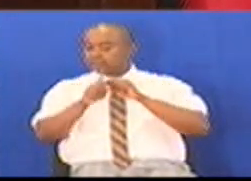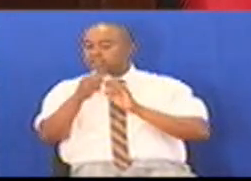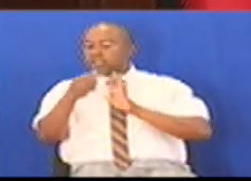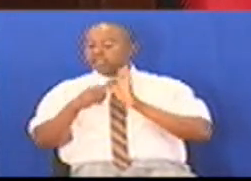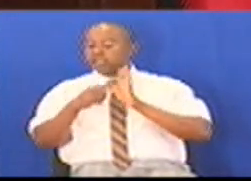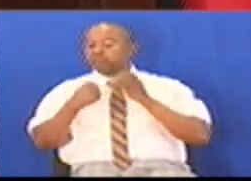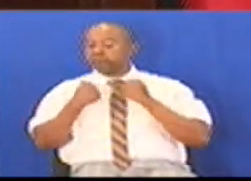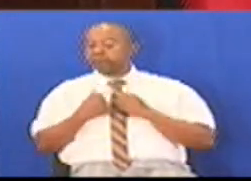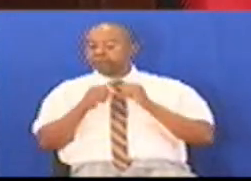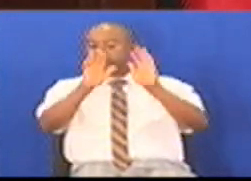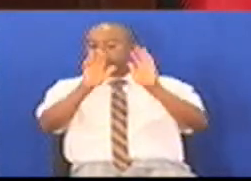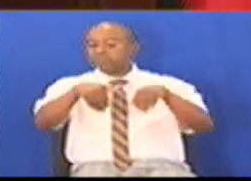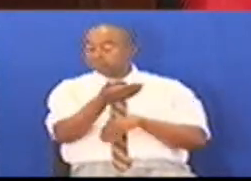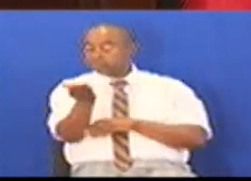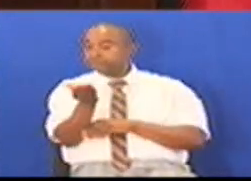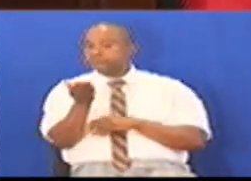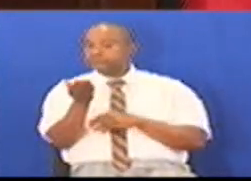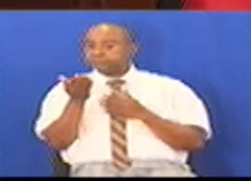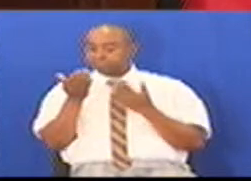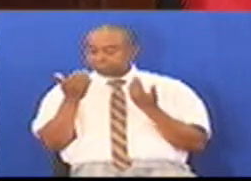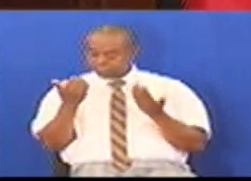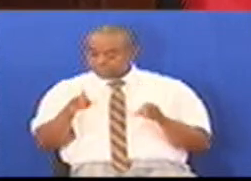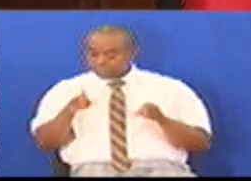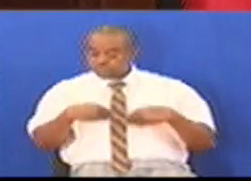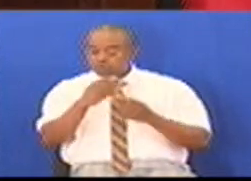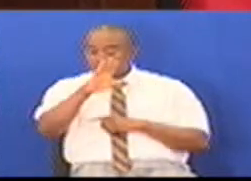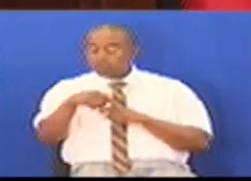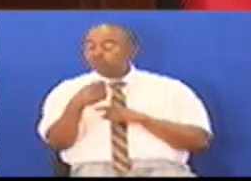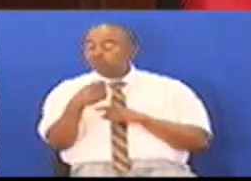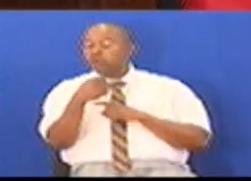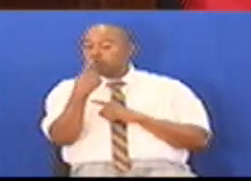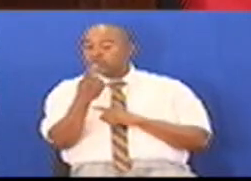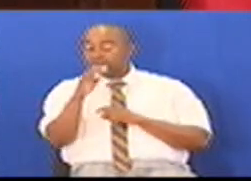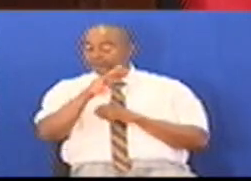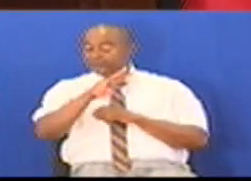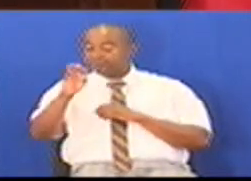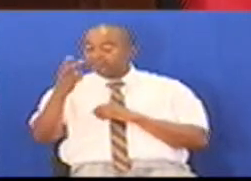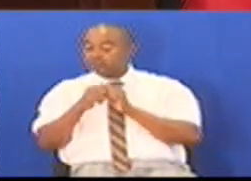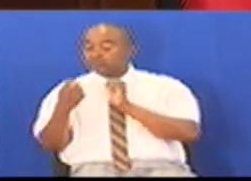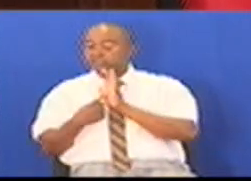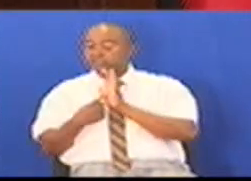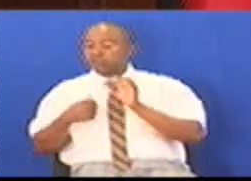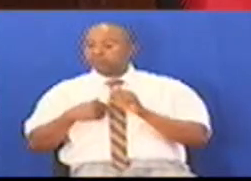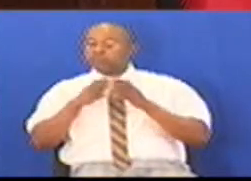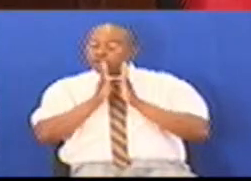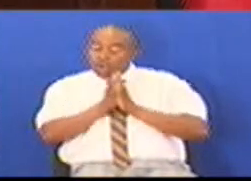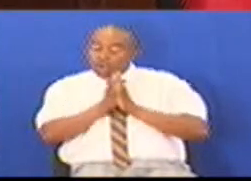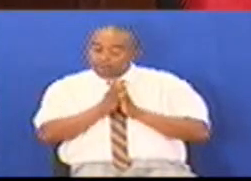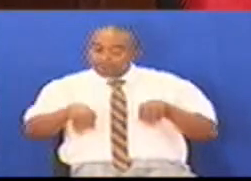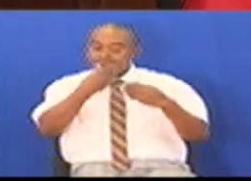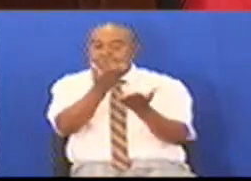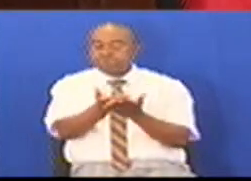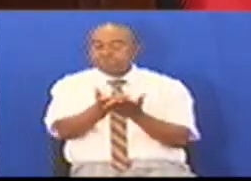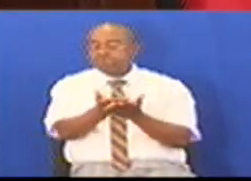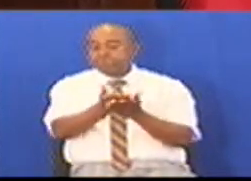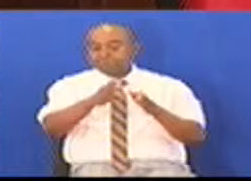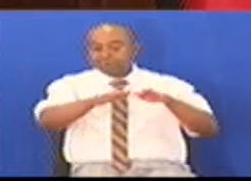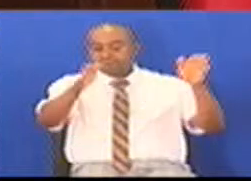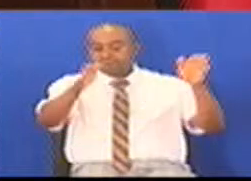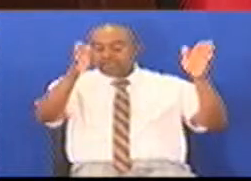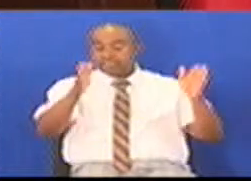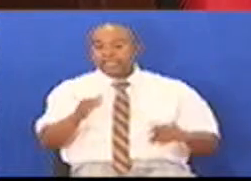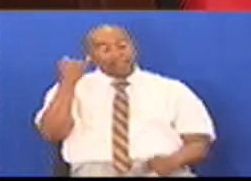za bunge toleo la Januari 2016, naomba kuwasilisha mezani maoni ya kamati ya kudumu ya